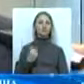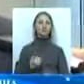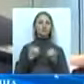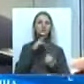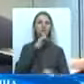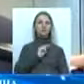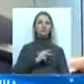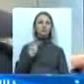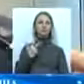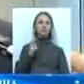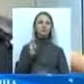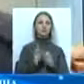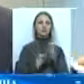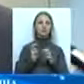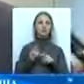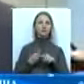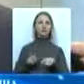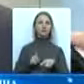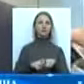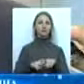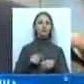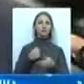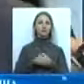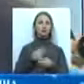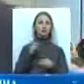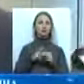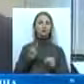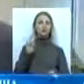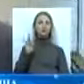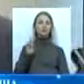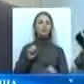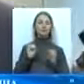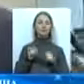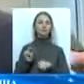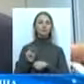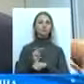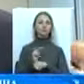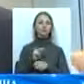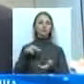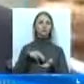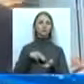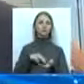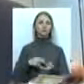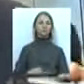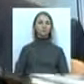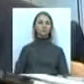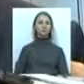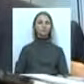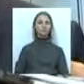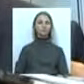екінші елі осы қарашаның соңына дейін корректировка, осы бағаларын корректировка болуы мүмкін.